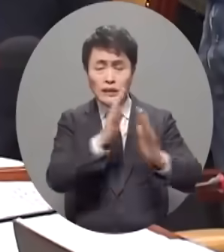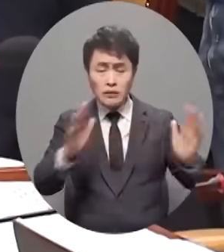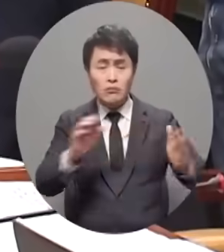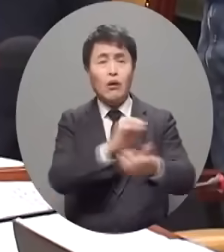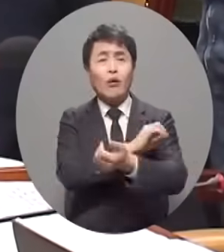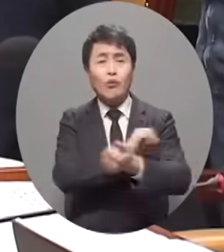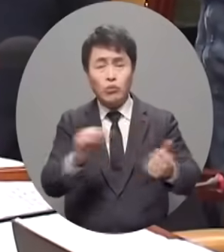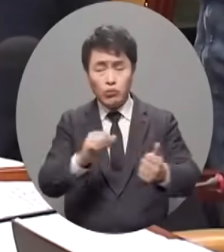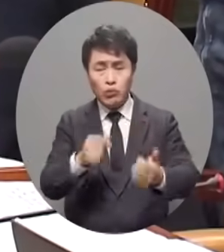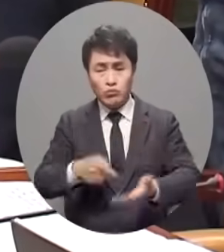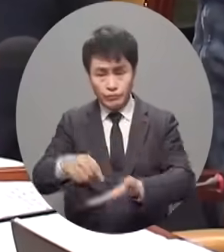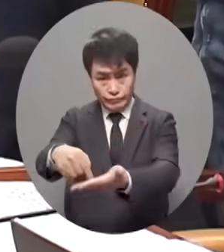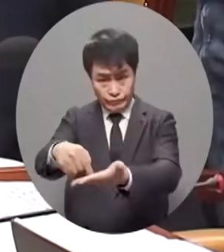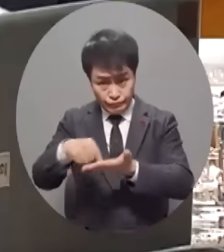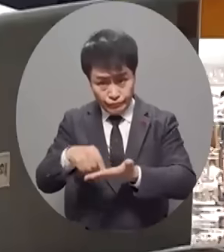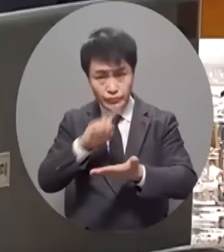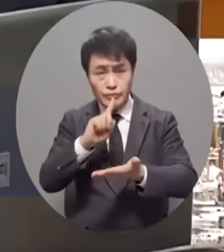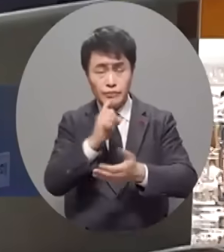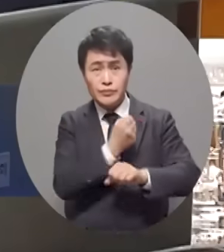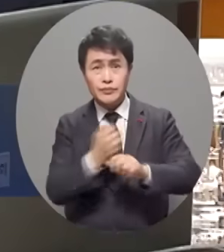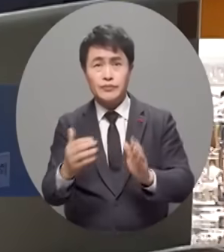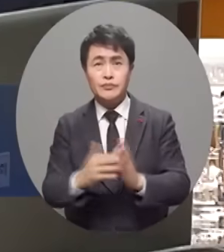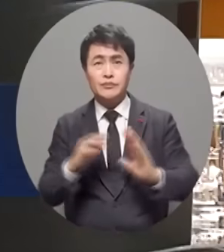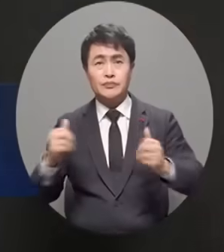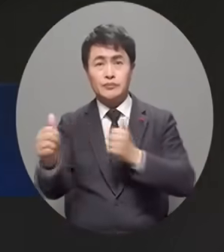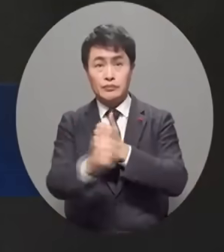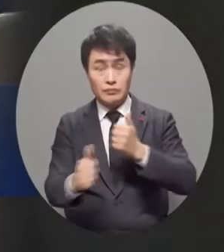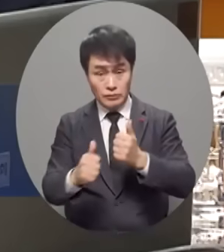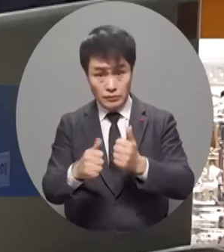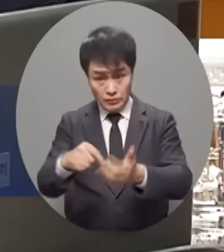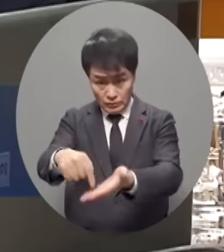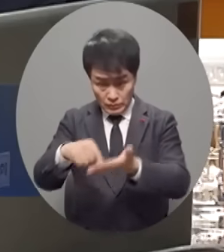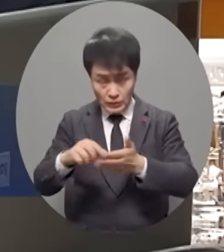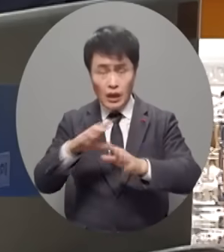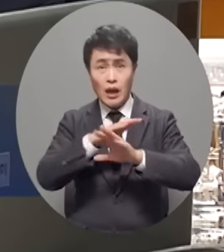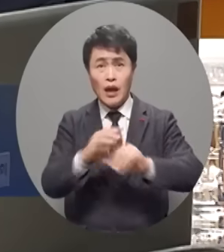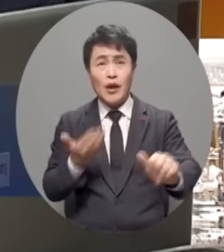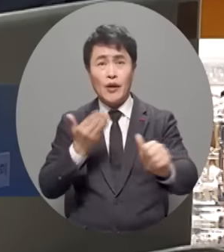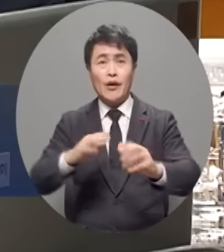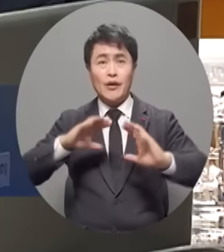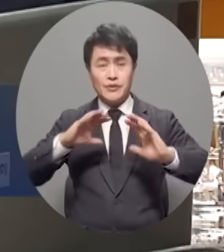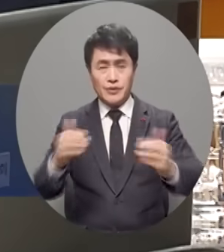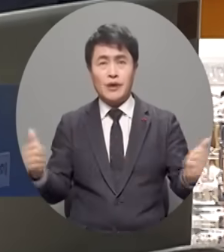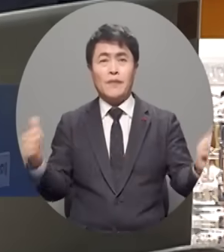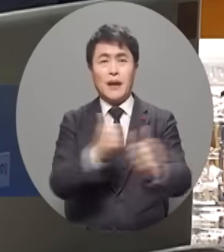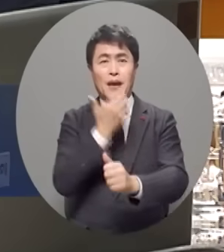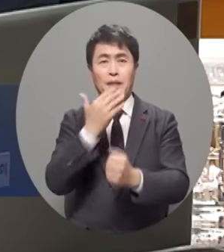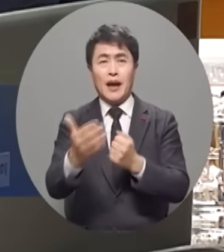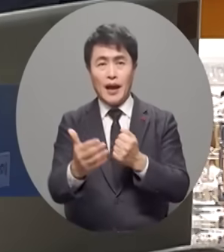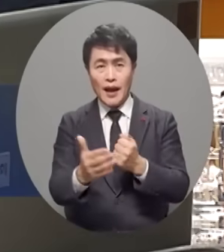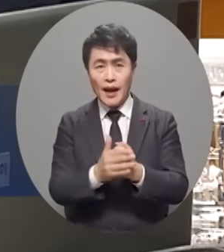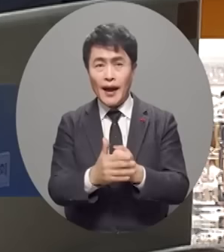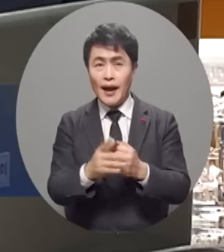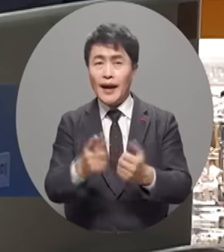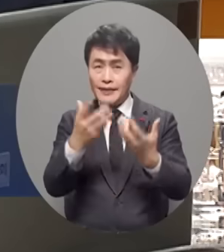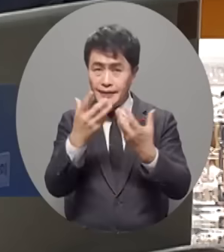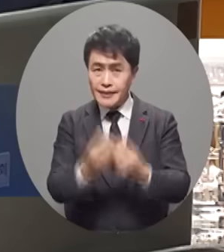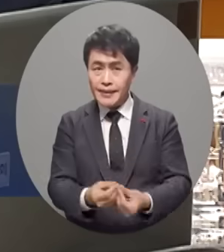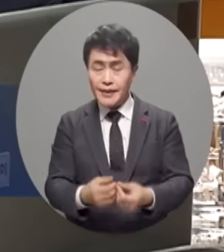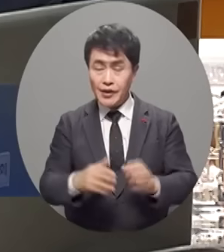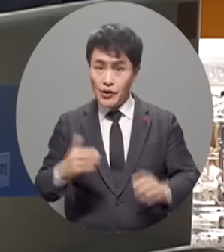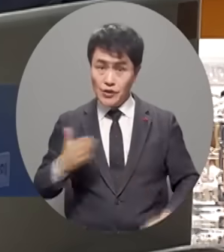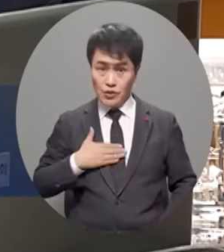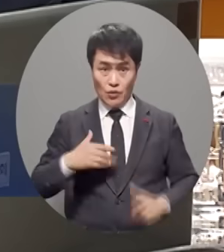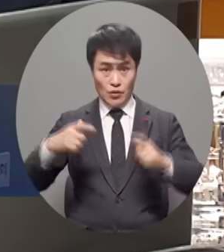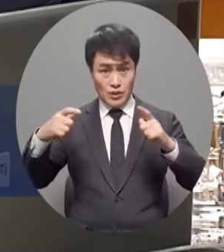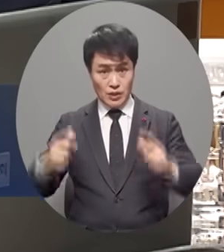풀어달라는 민원을 전합니다. 국회의원들 민원만 해결해 주면 세상이 바뀔 겁니다. 그 단적인 예로 저희 지역에